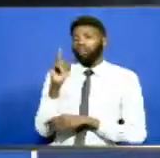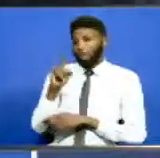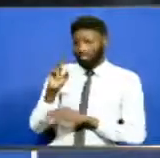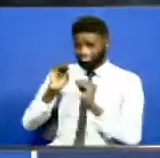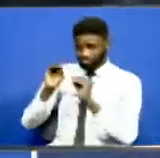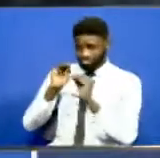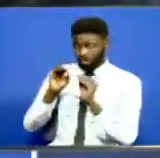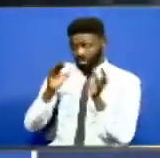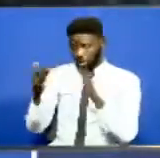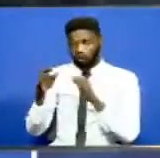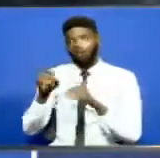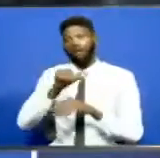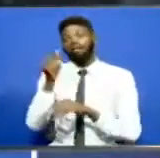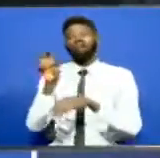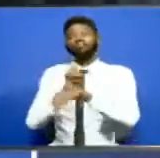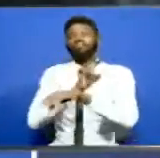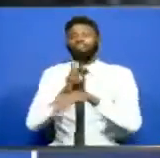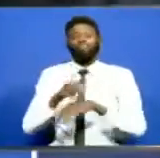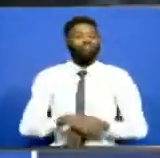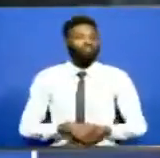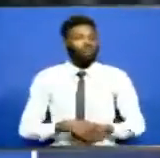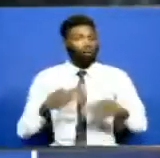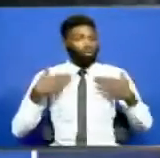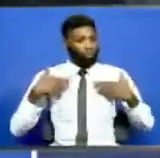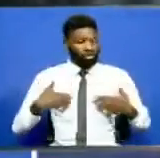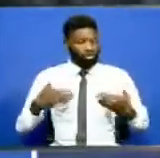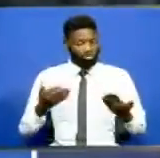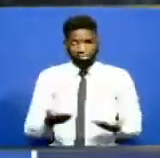hao ilipelekwa kwenye hifadhi ya maiti ya hospitali ya